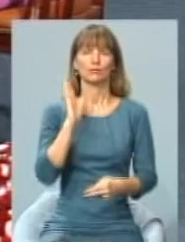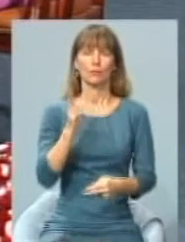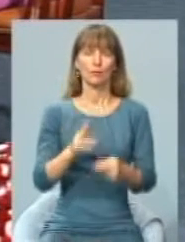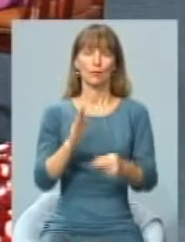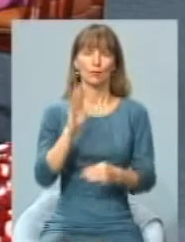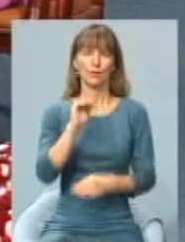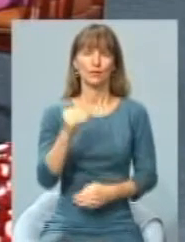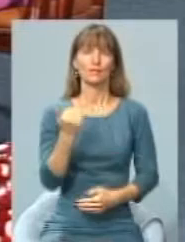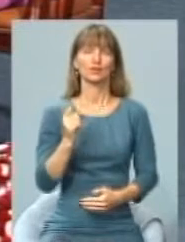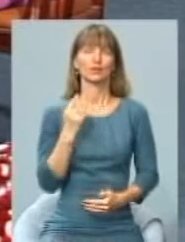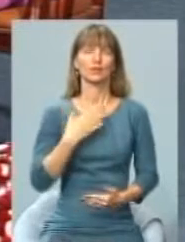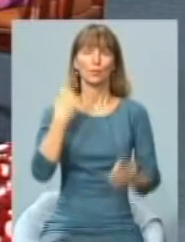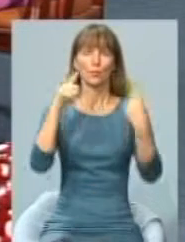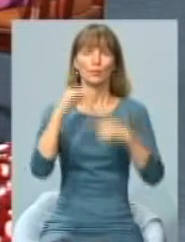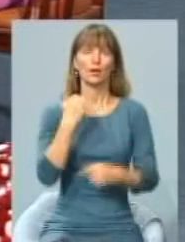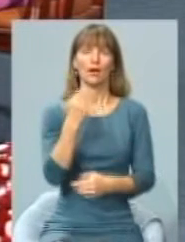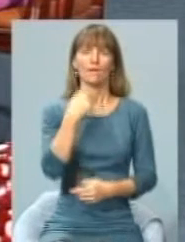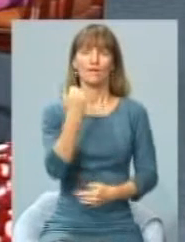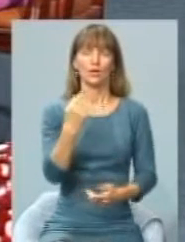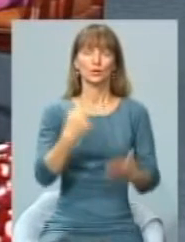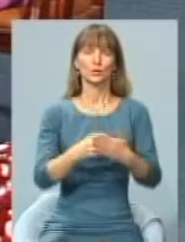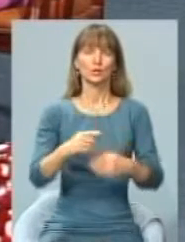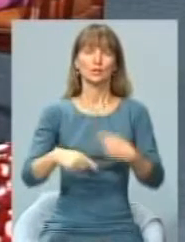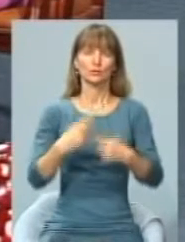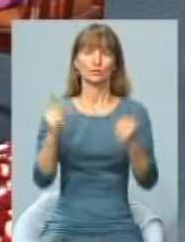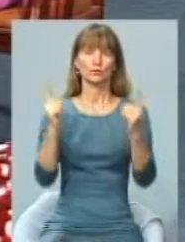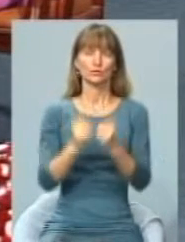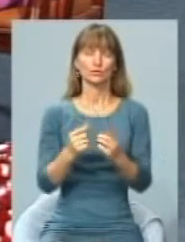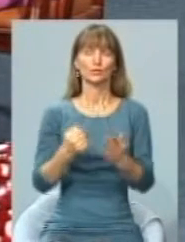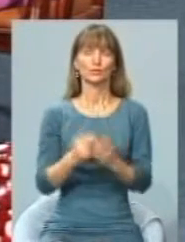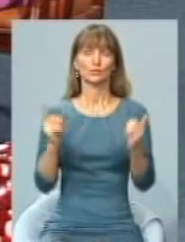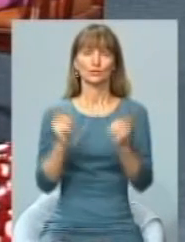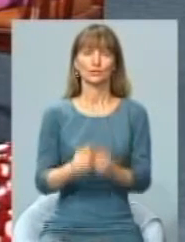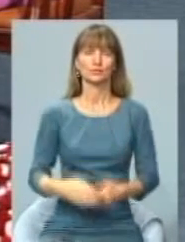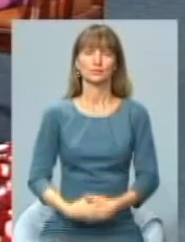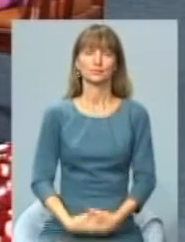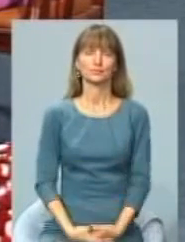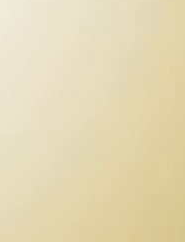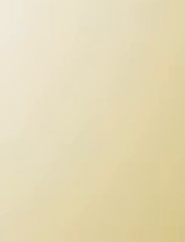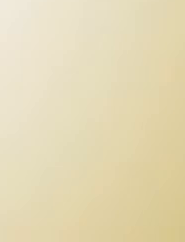на вас чекає наш мультфільм, і ми говоримо вам до наступної зустрічі. До побачення!